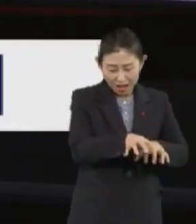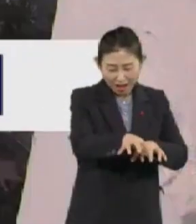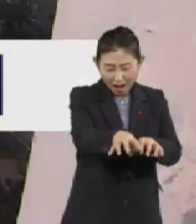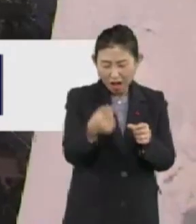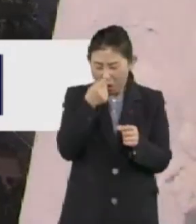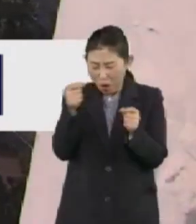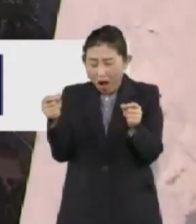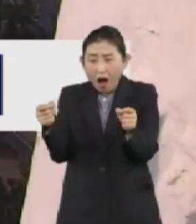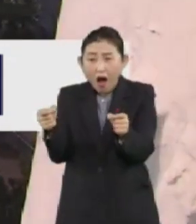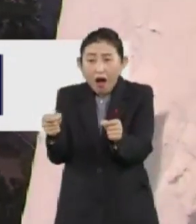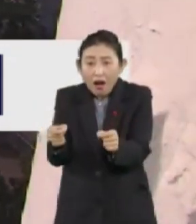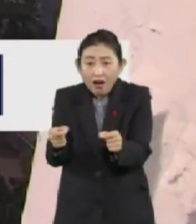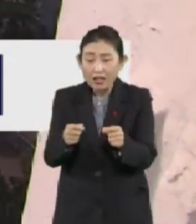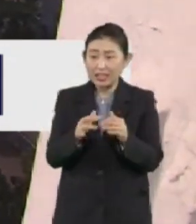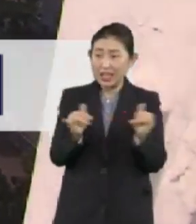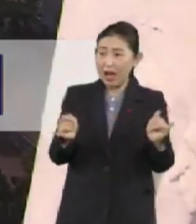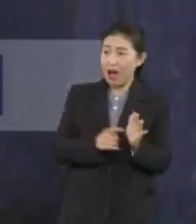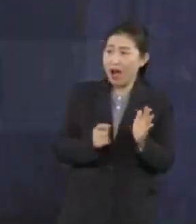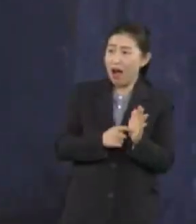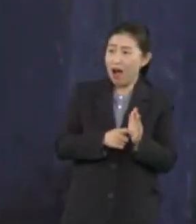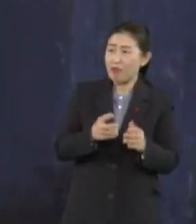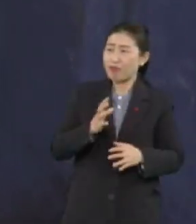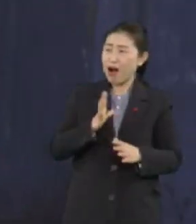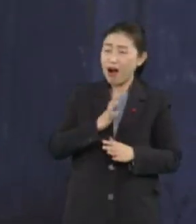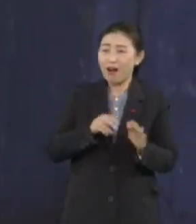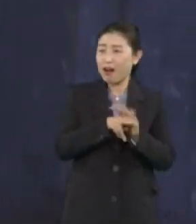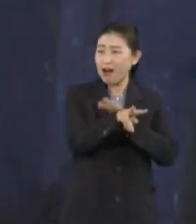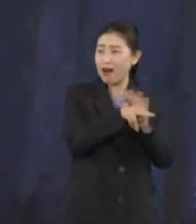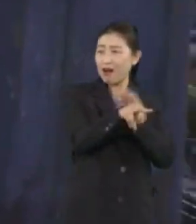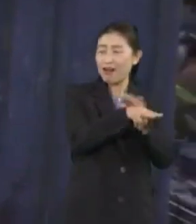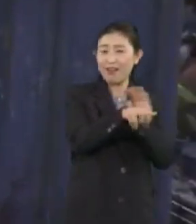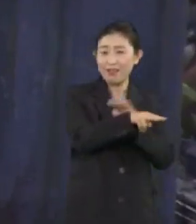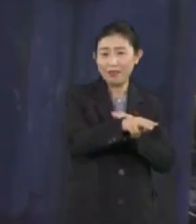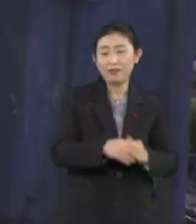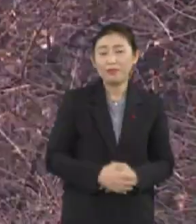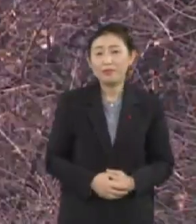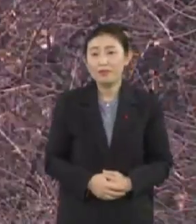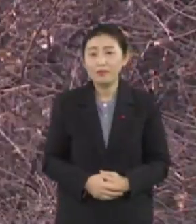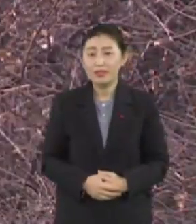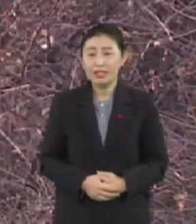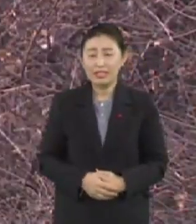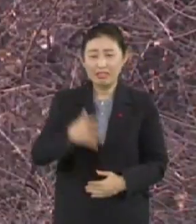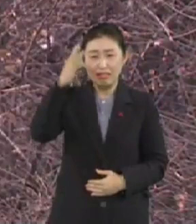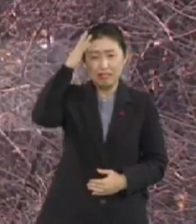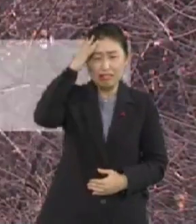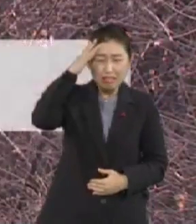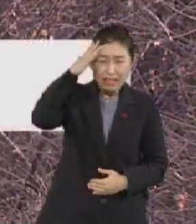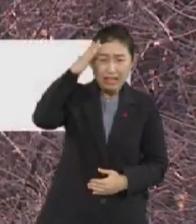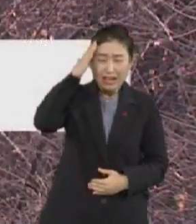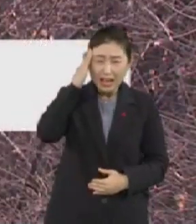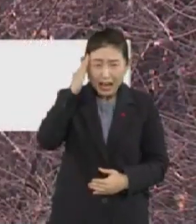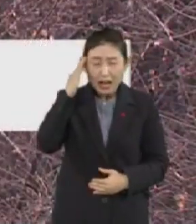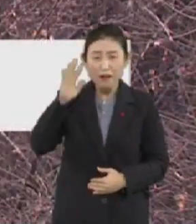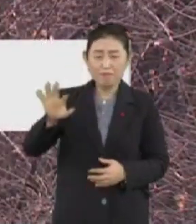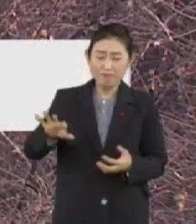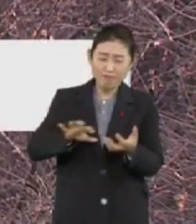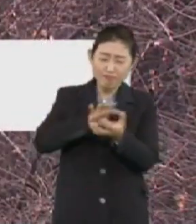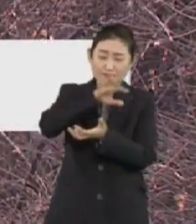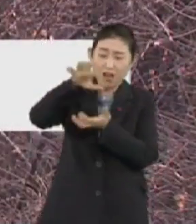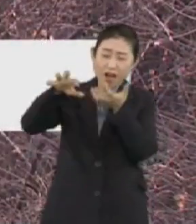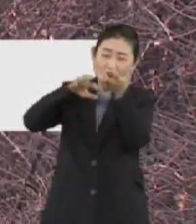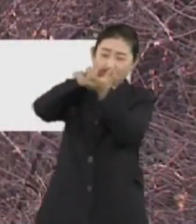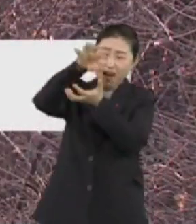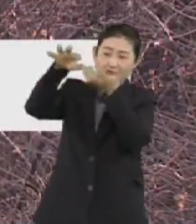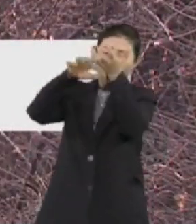맞닿아 있다 보니 일부 주민은 긴급 대피하는 소동도 빚어졌습니다. 지금 연기가 새까맣게 치솟았고 거실에서